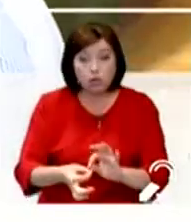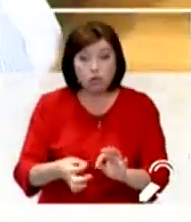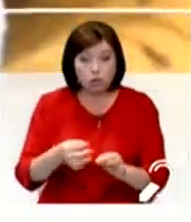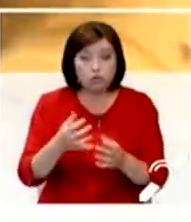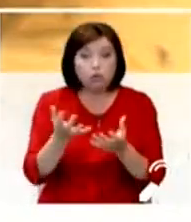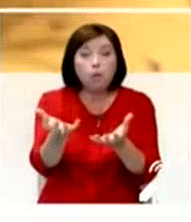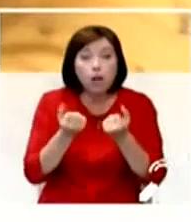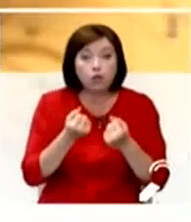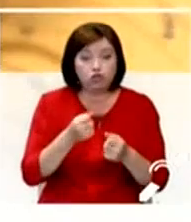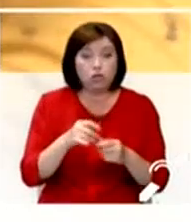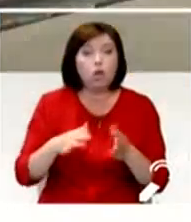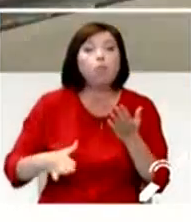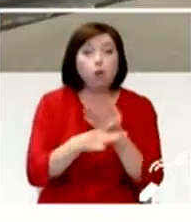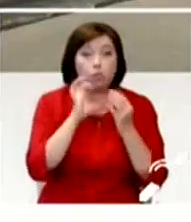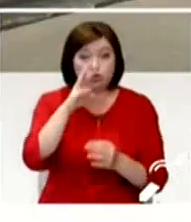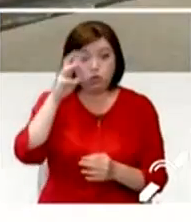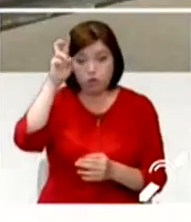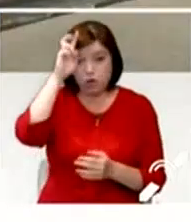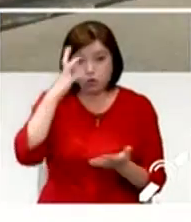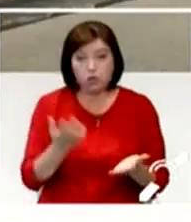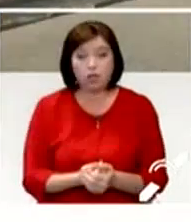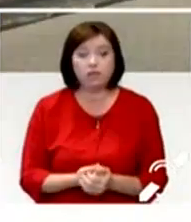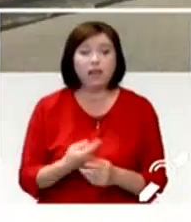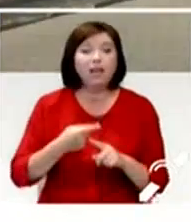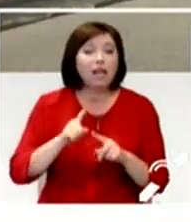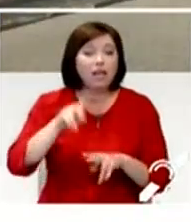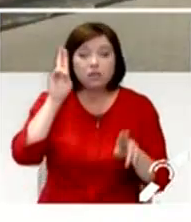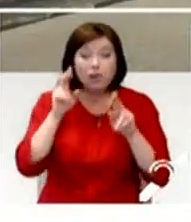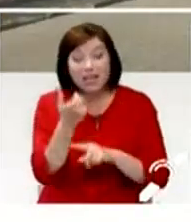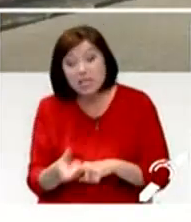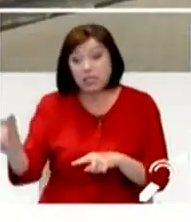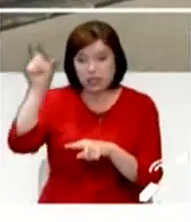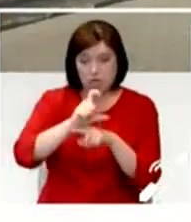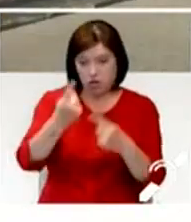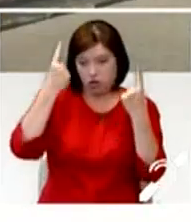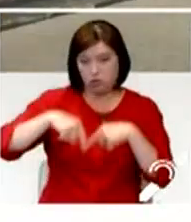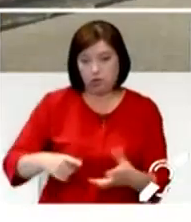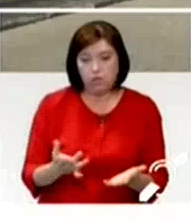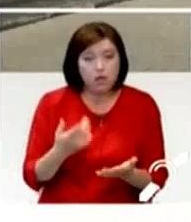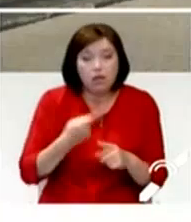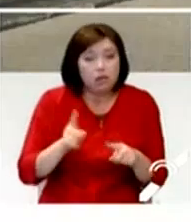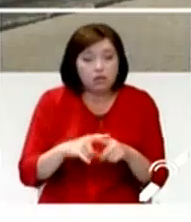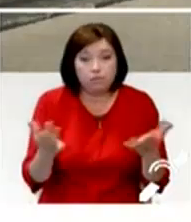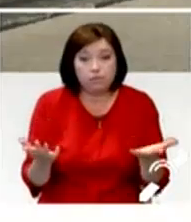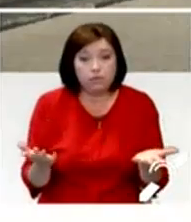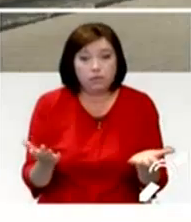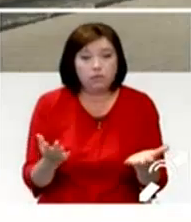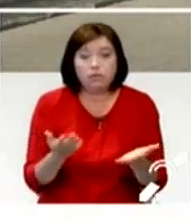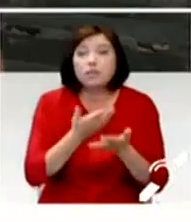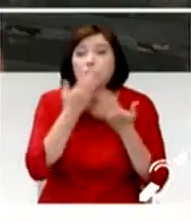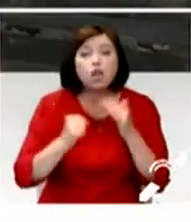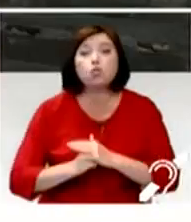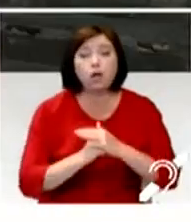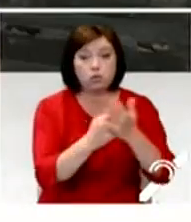semnificativ accesarea ajutoarelor de la stat. Precauțiile acestea sunt exagerate. Ele nu sunt